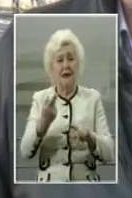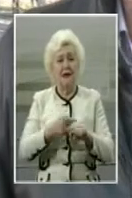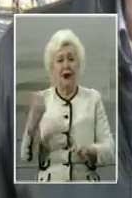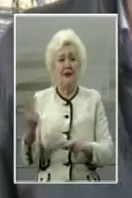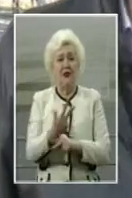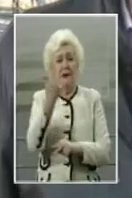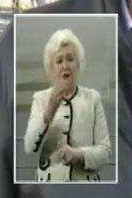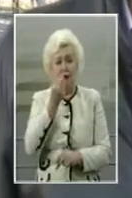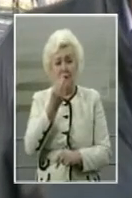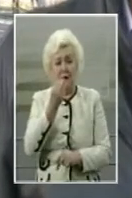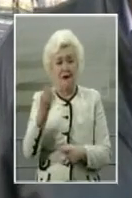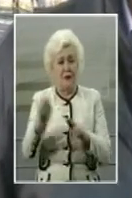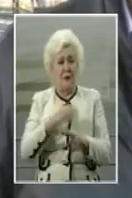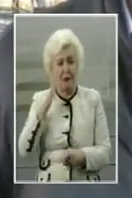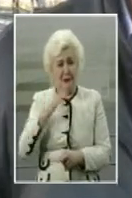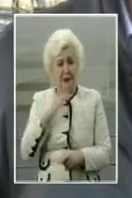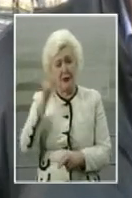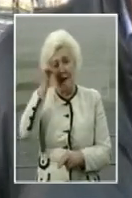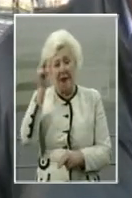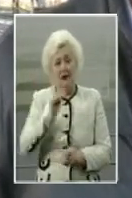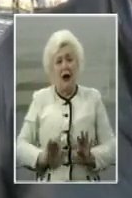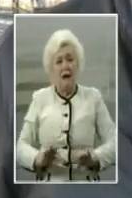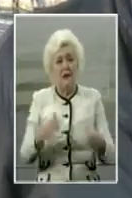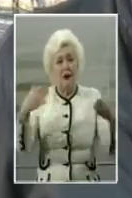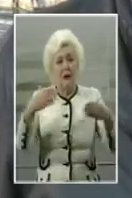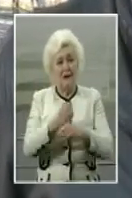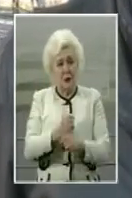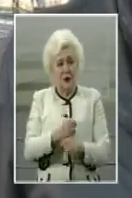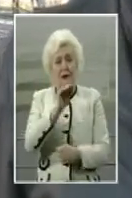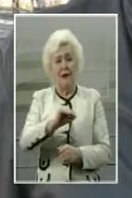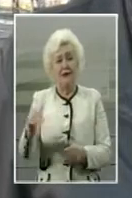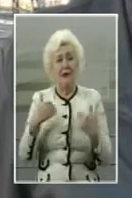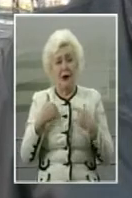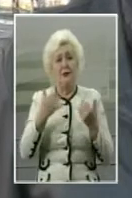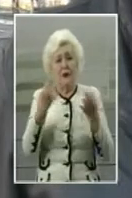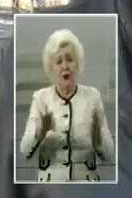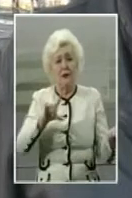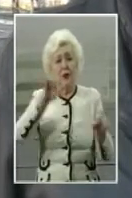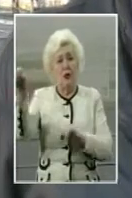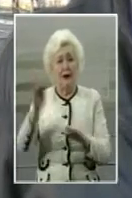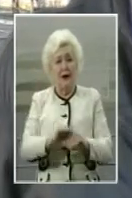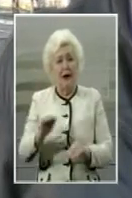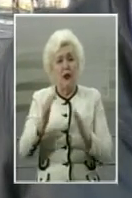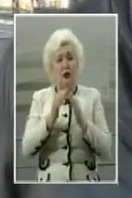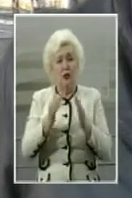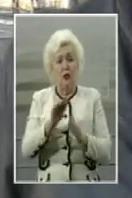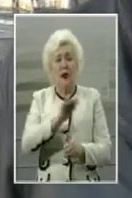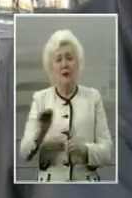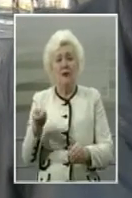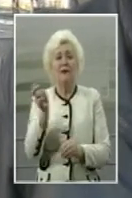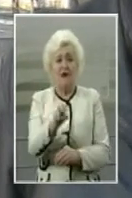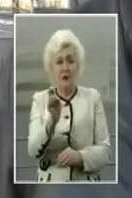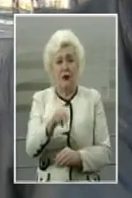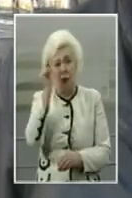триразове харчування, теж без води. Навчальний процес скоротили. Дітям ми дозволили поїхати додому, а місцеві ходять на